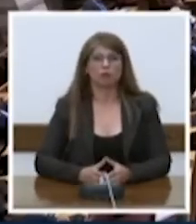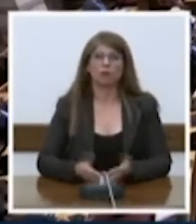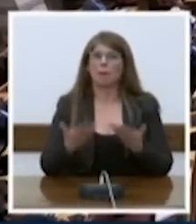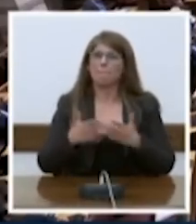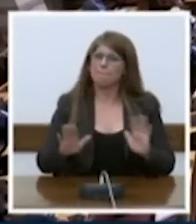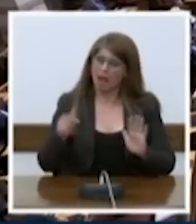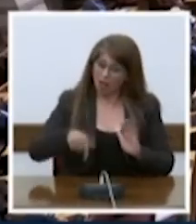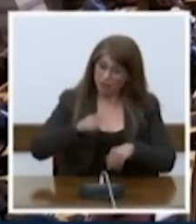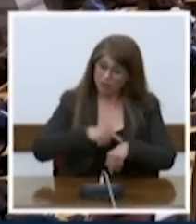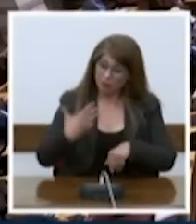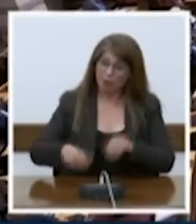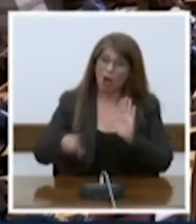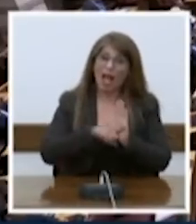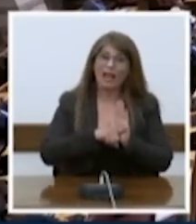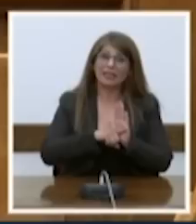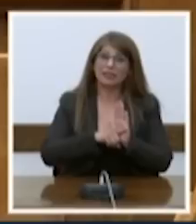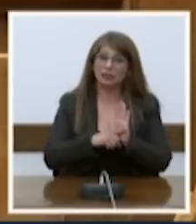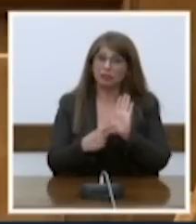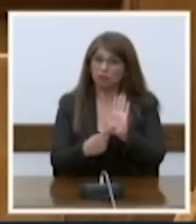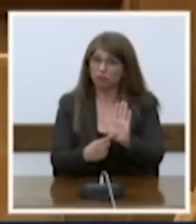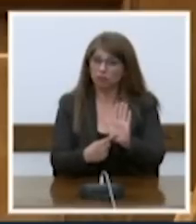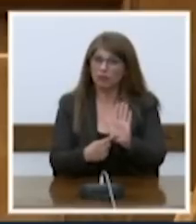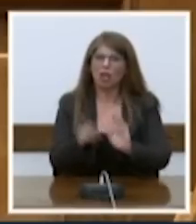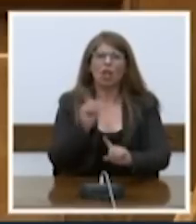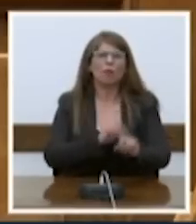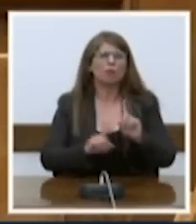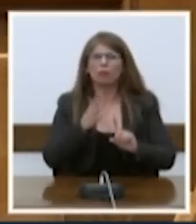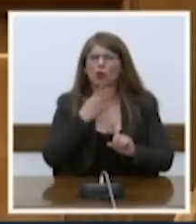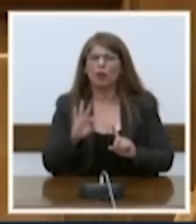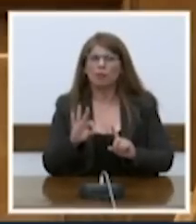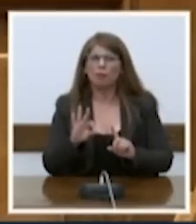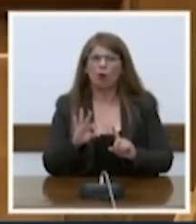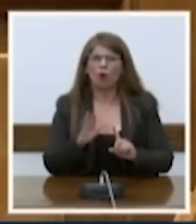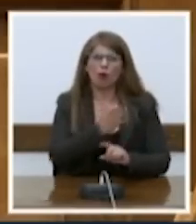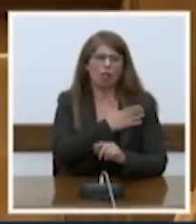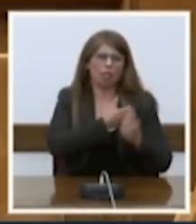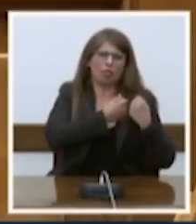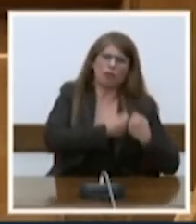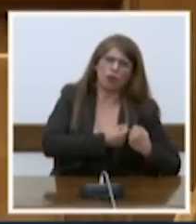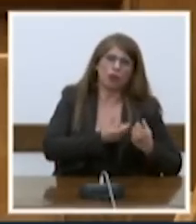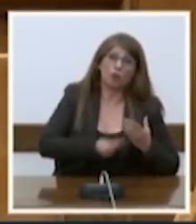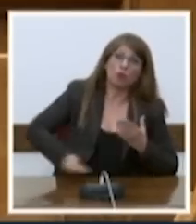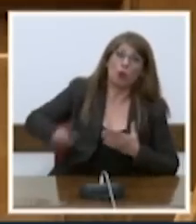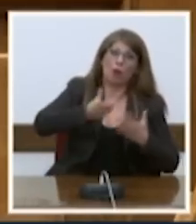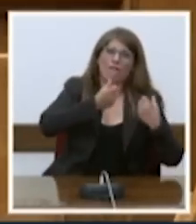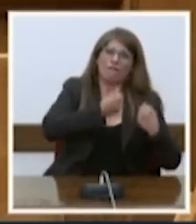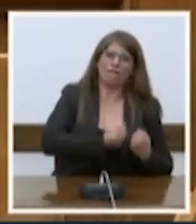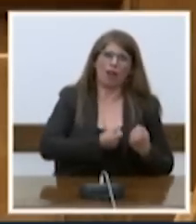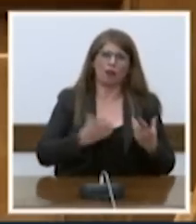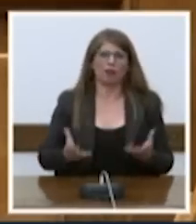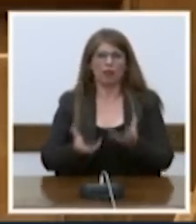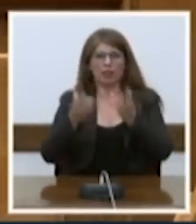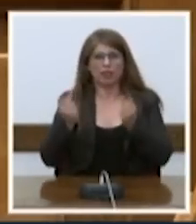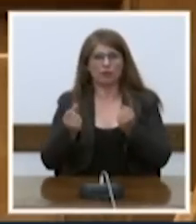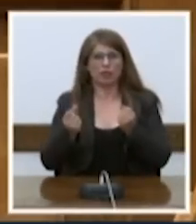υπάρχουν αρνητικά σημάδια. Ποιος λοιπόν θα φορτωθεί ακόμα μεγαλύτερα βάρη για να διασφαλιστούν